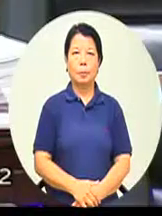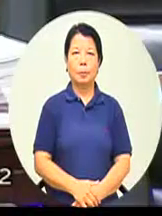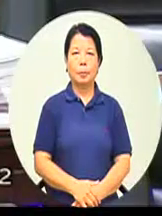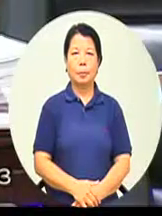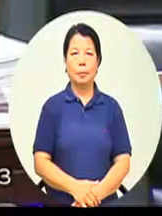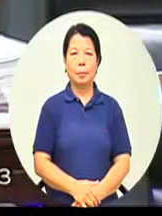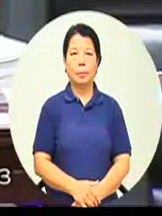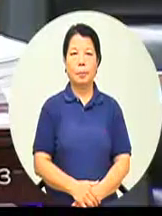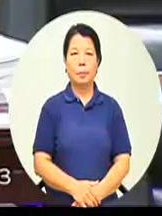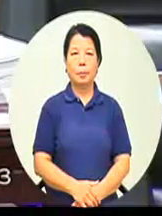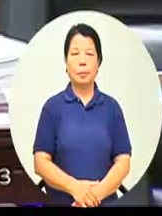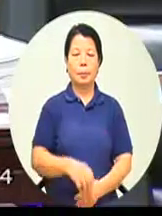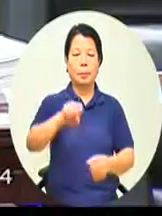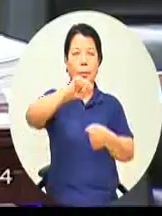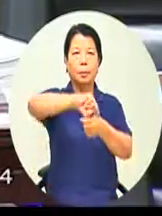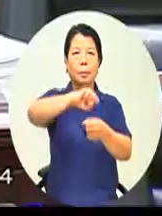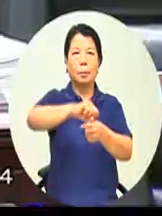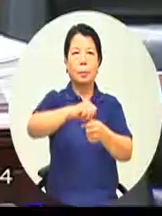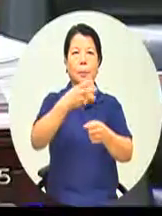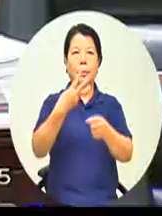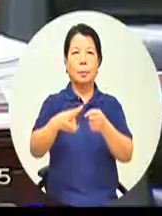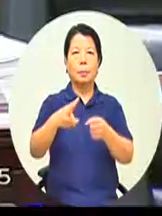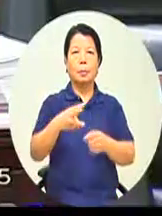来，我们审议员三分钟。